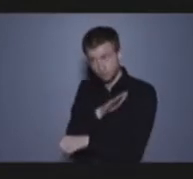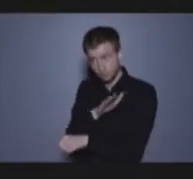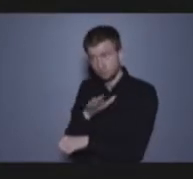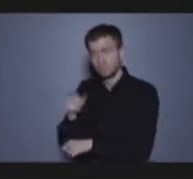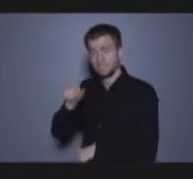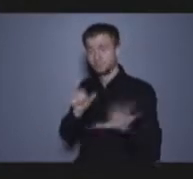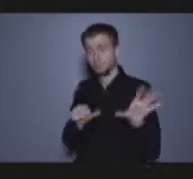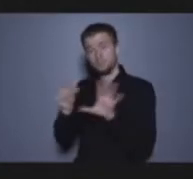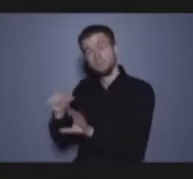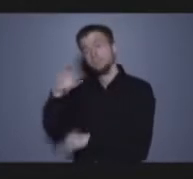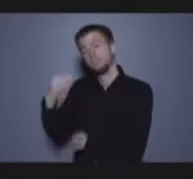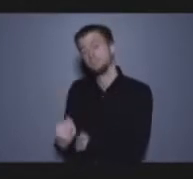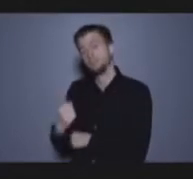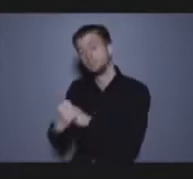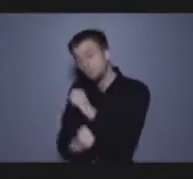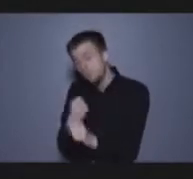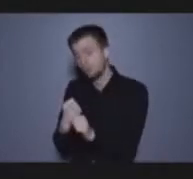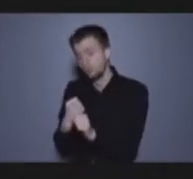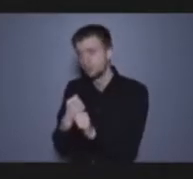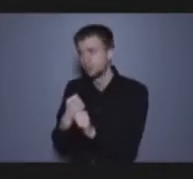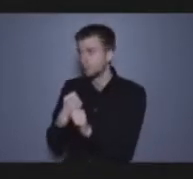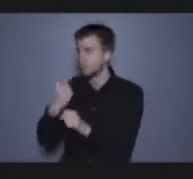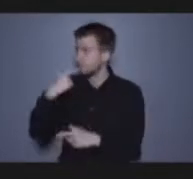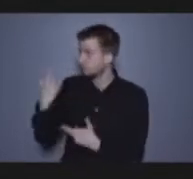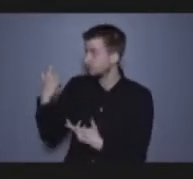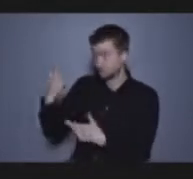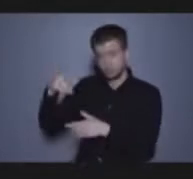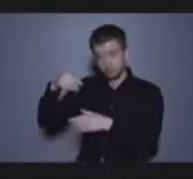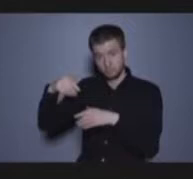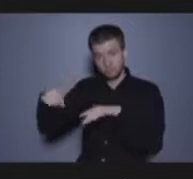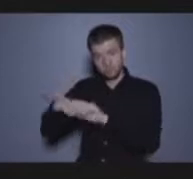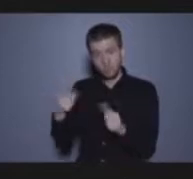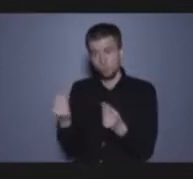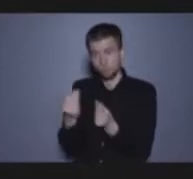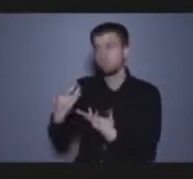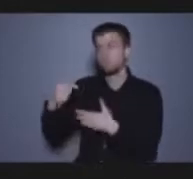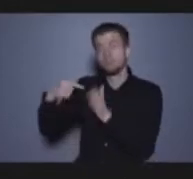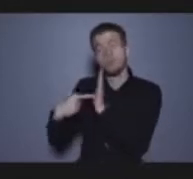de s'achever aussi pitoyablement qu'il a duré.